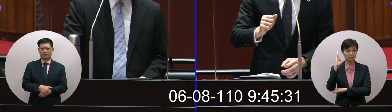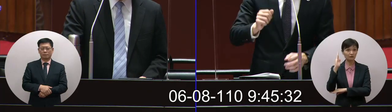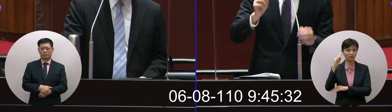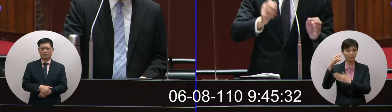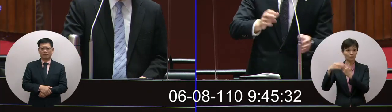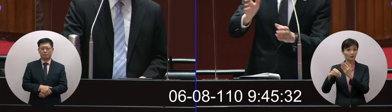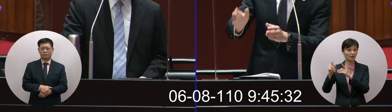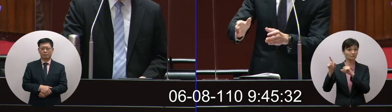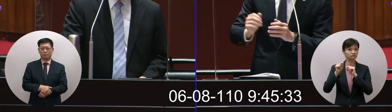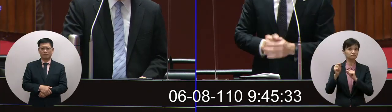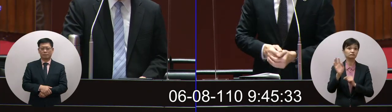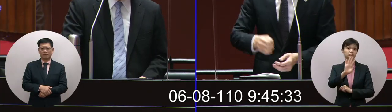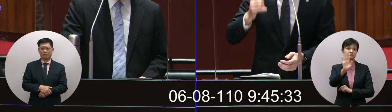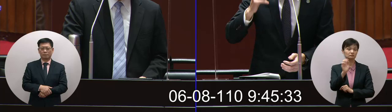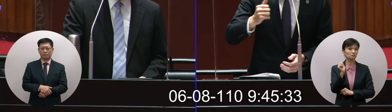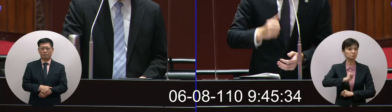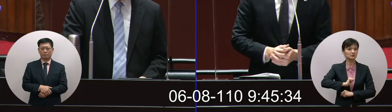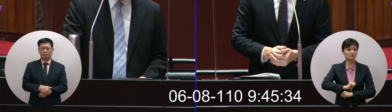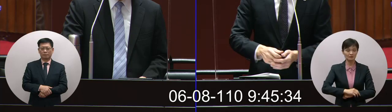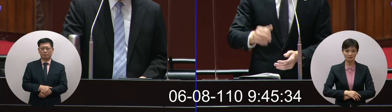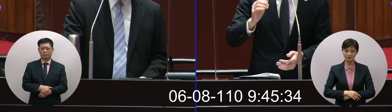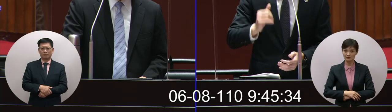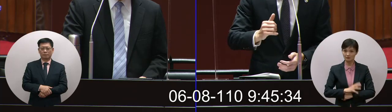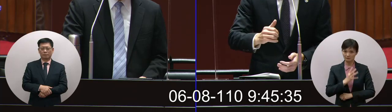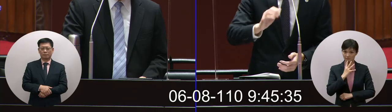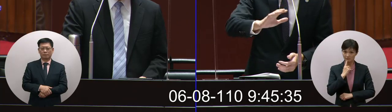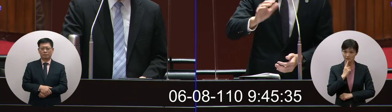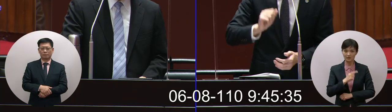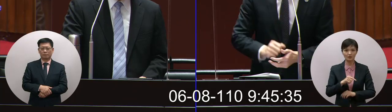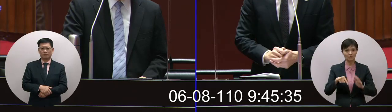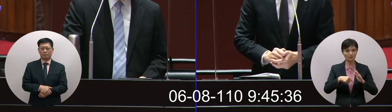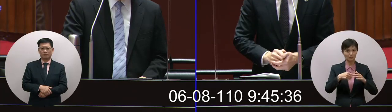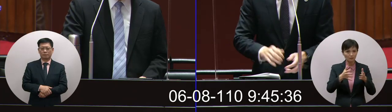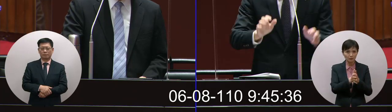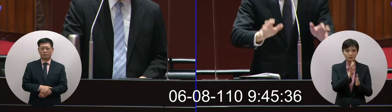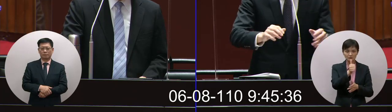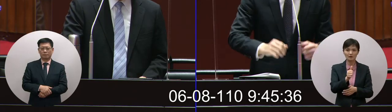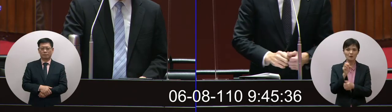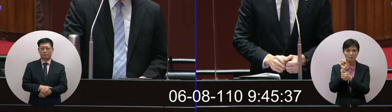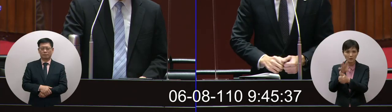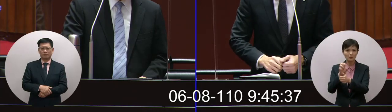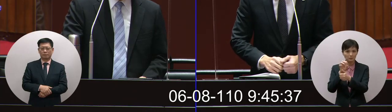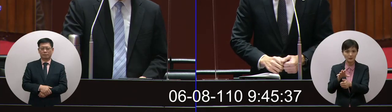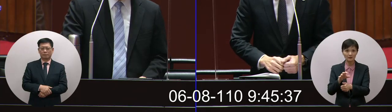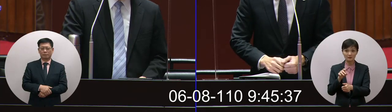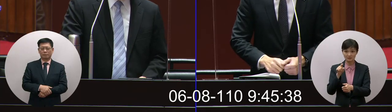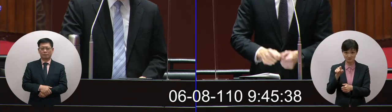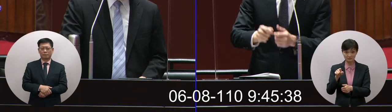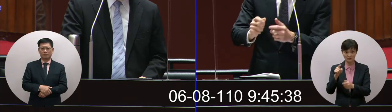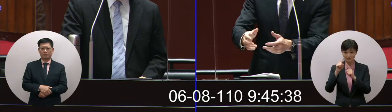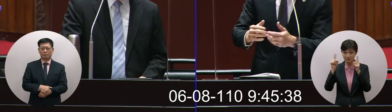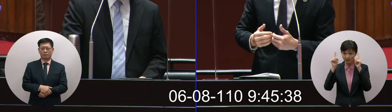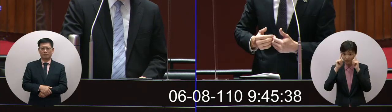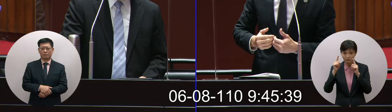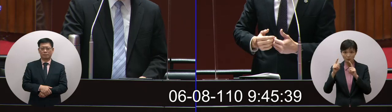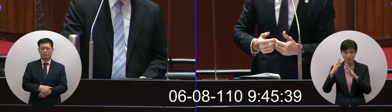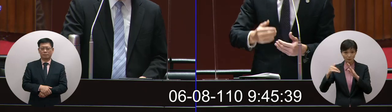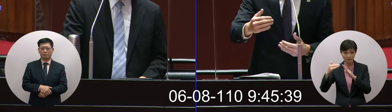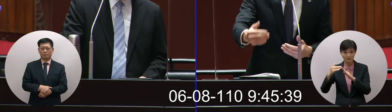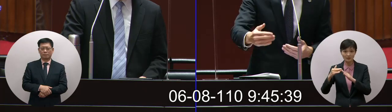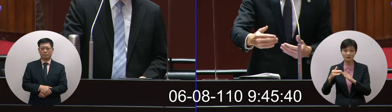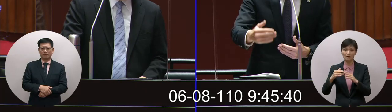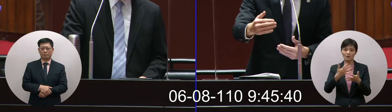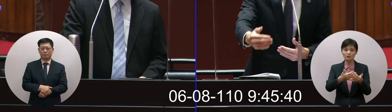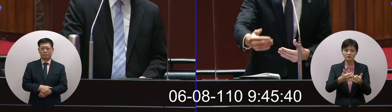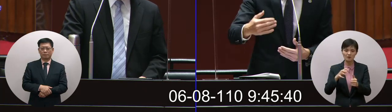一方面吼，中央我知影讲部长嘛一直甲伊考，甲伊考劝，讲你袂使安尼啦，你若强迫学生回去因家，这个代志我会知